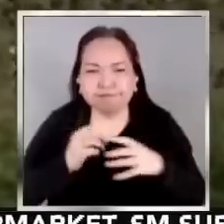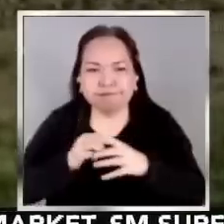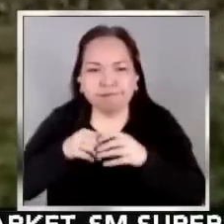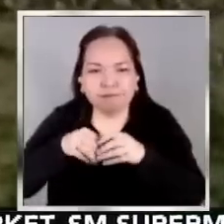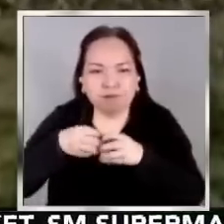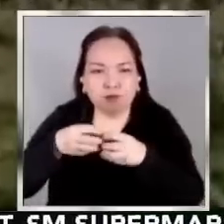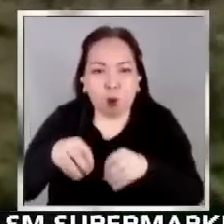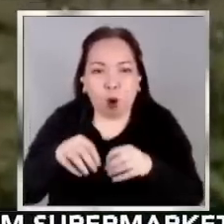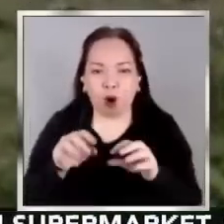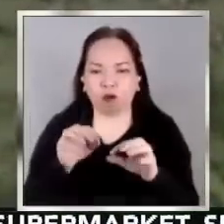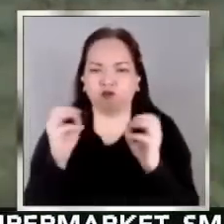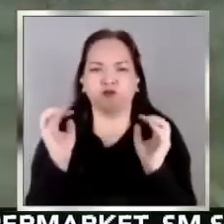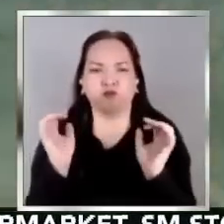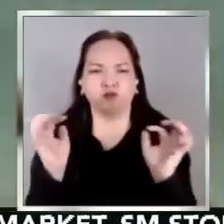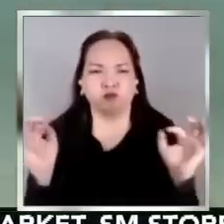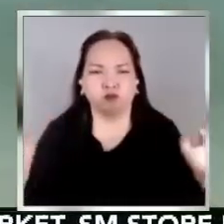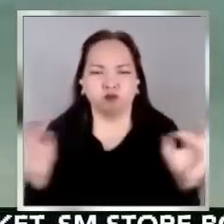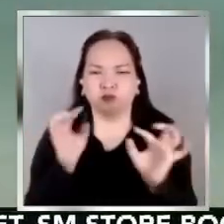pelagic birds na ito.